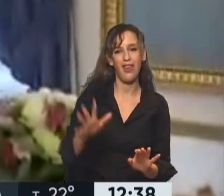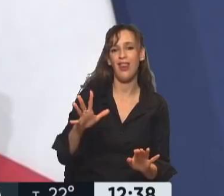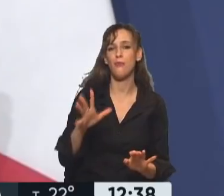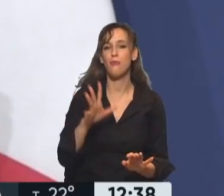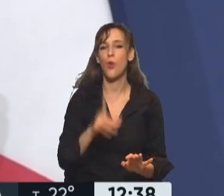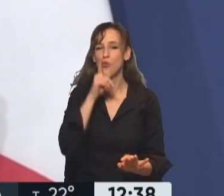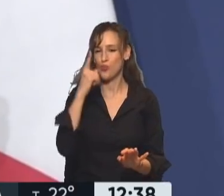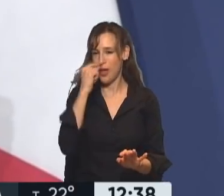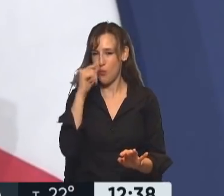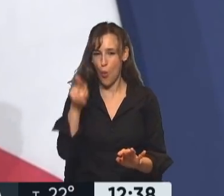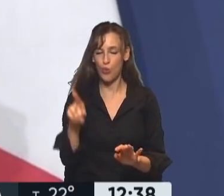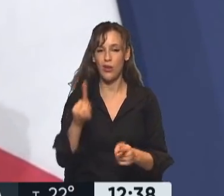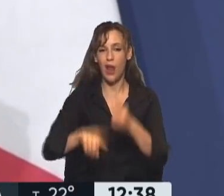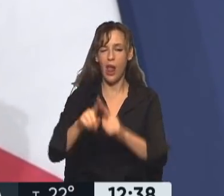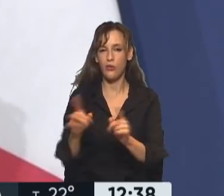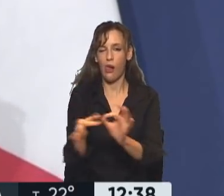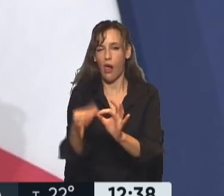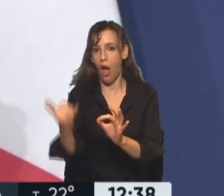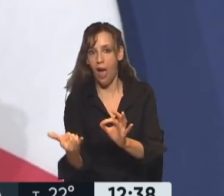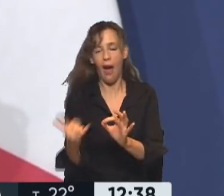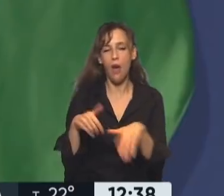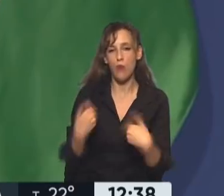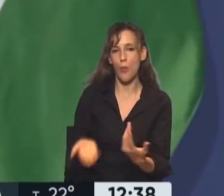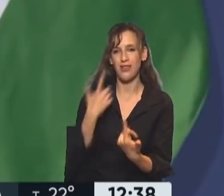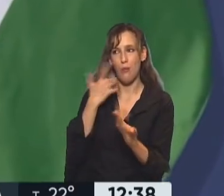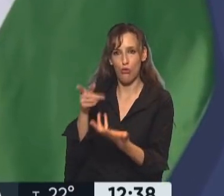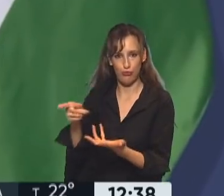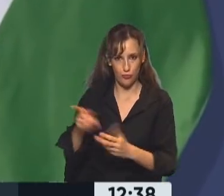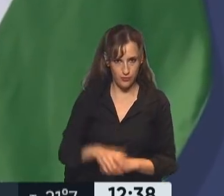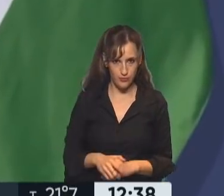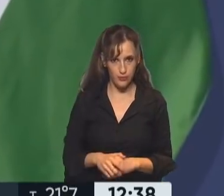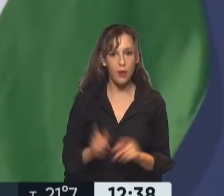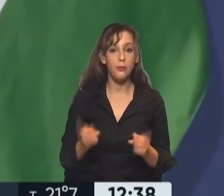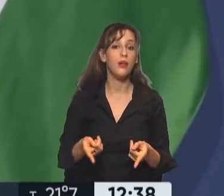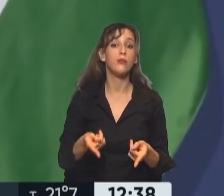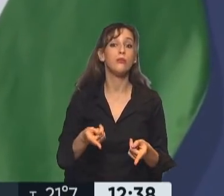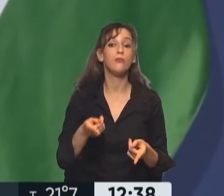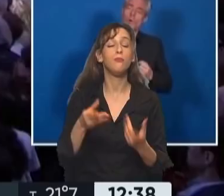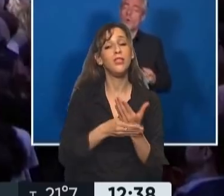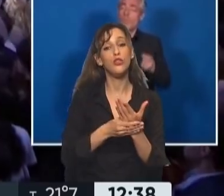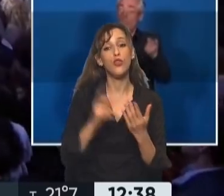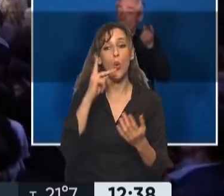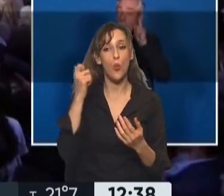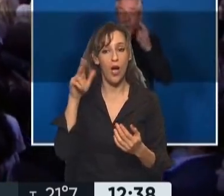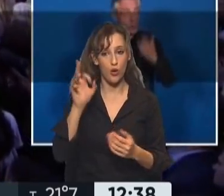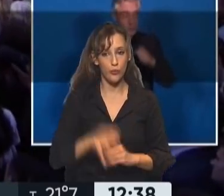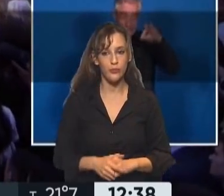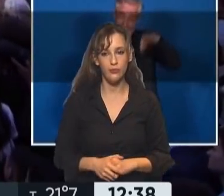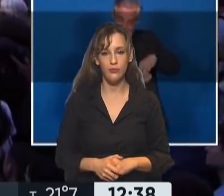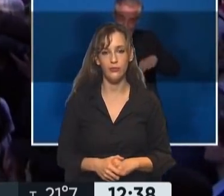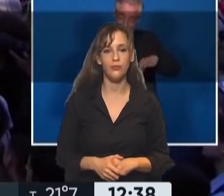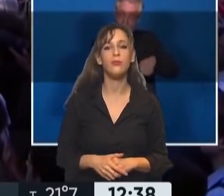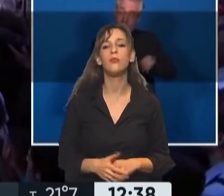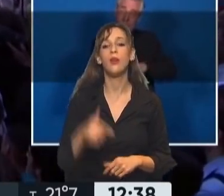Putin, y con figuras europeas de ultraderecha como el primer ministro húngaro, Viktor Orbán. Cette élection est aussi